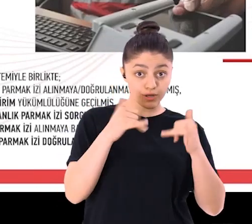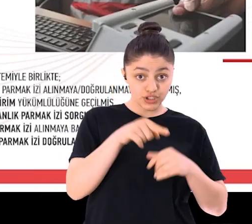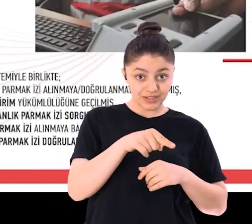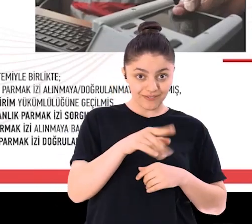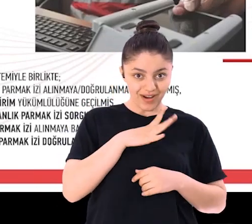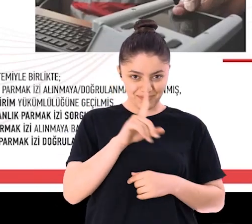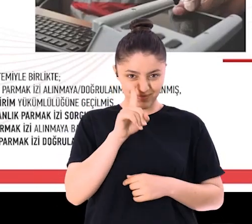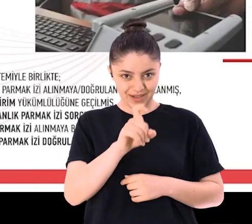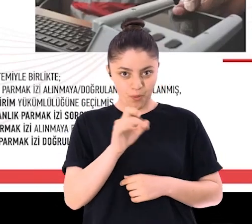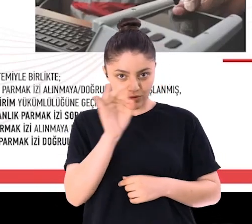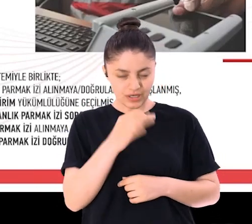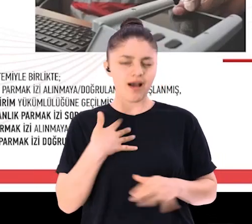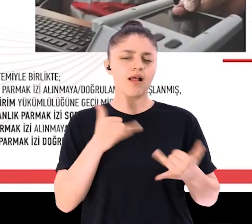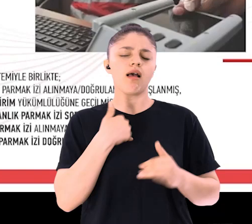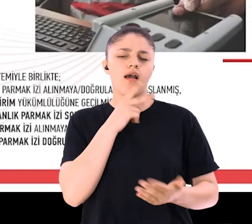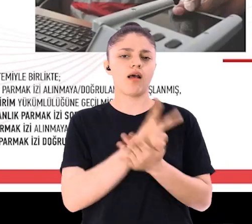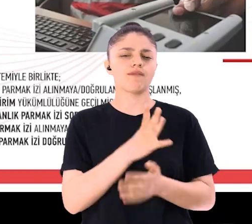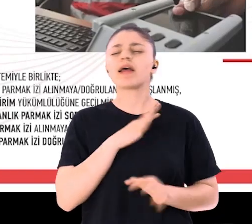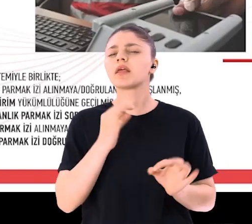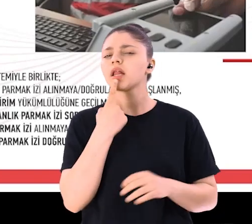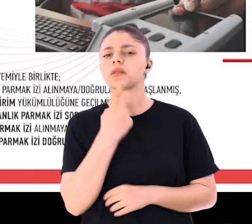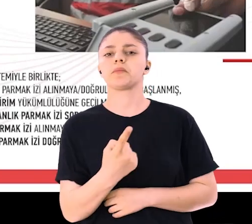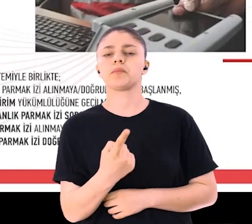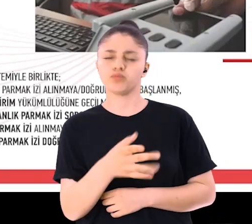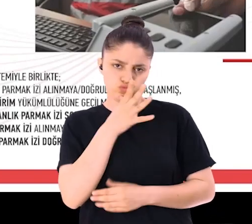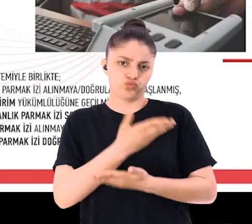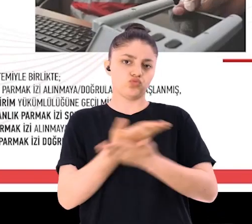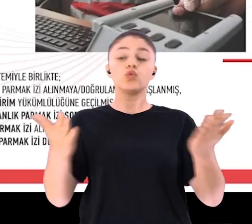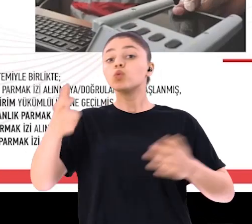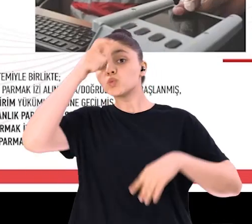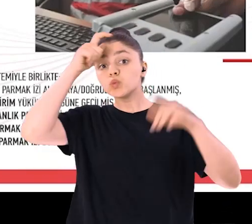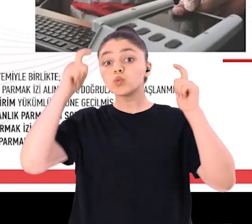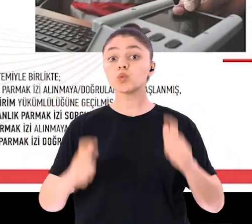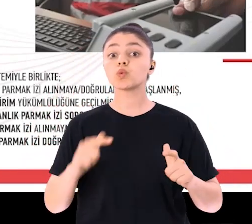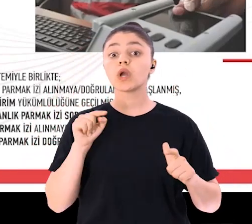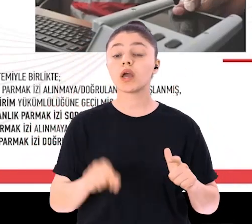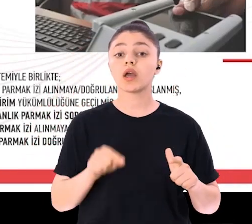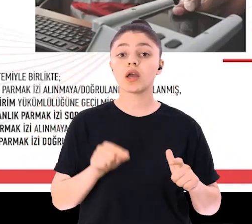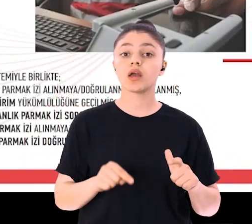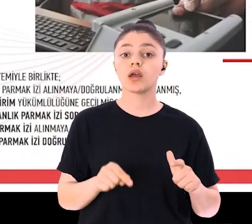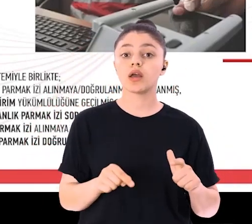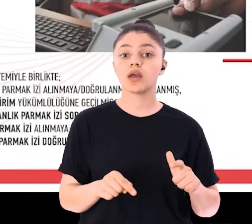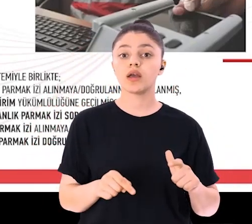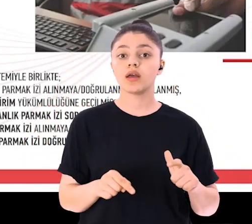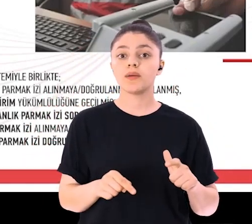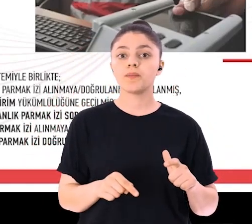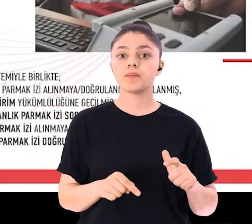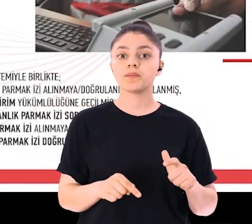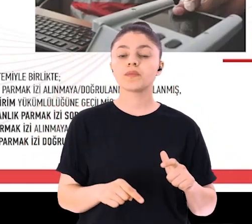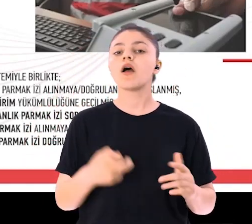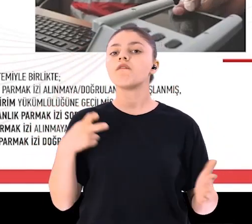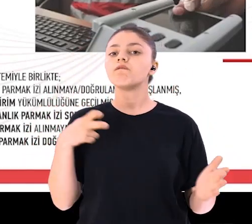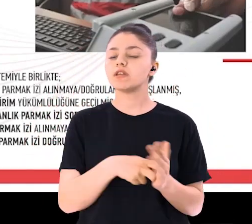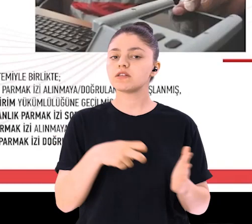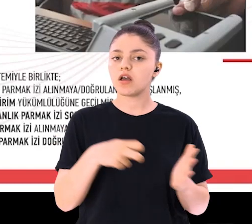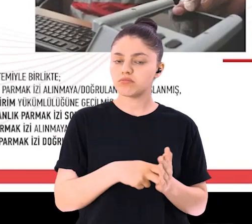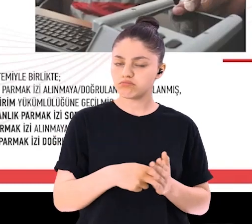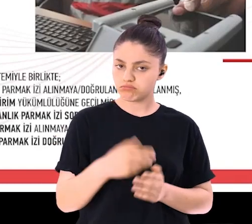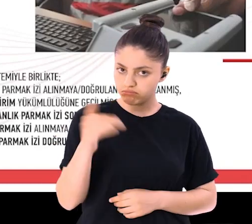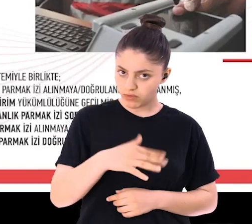Yılbaşı bir karar aldık. Dedik ki, biliyorsunuz Türkiye'ye kapıda vize olarak